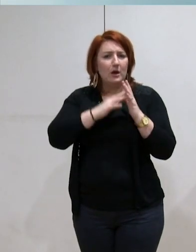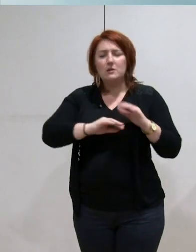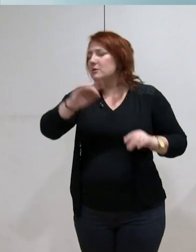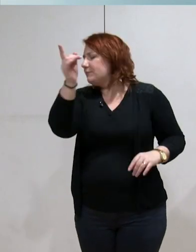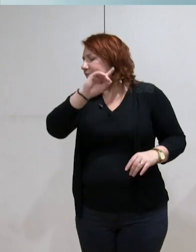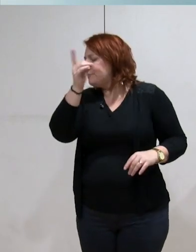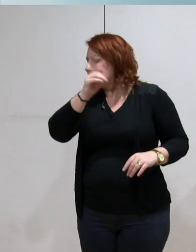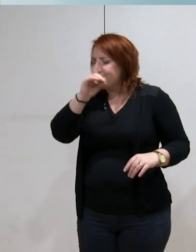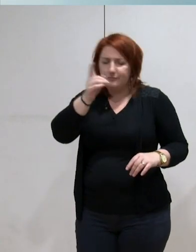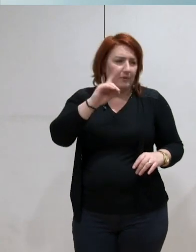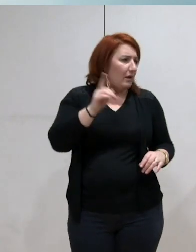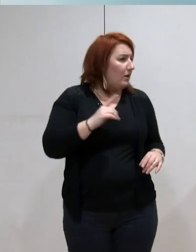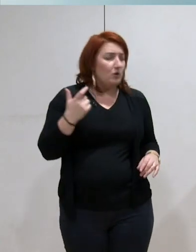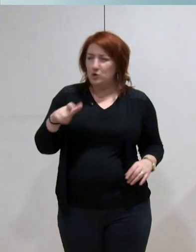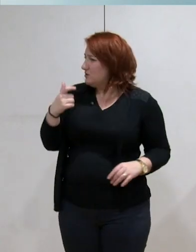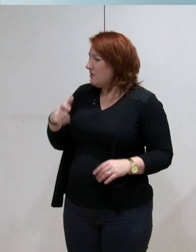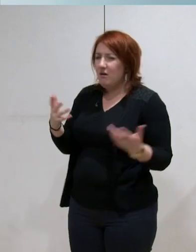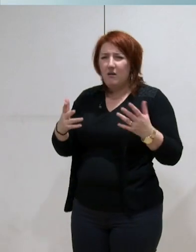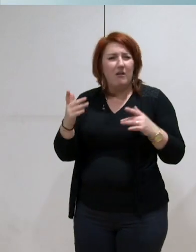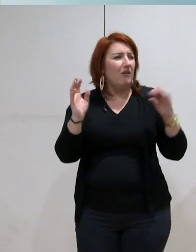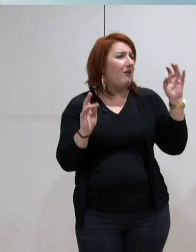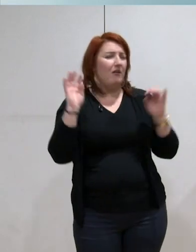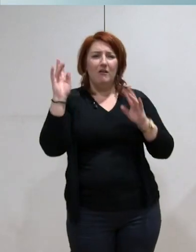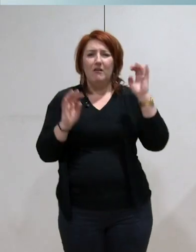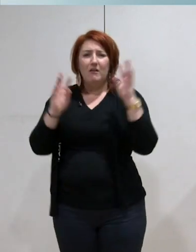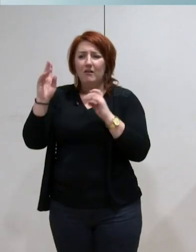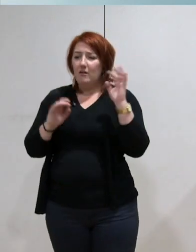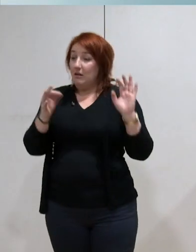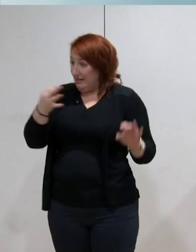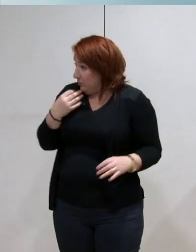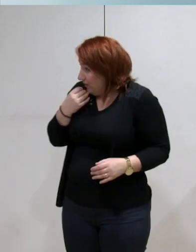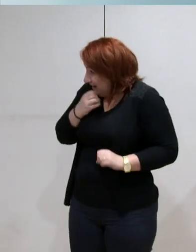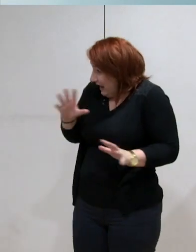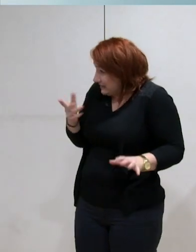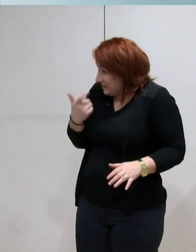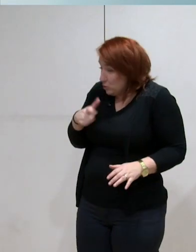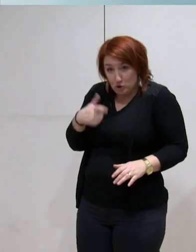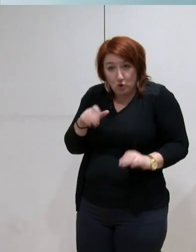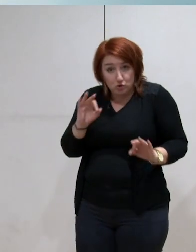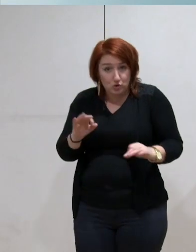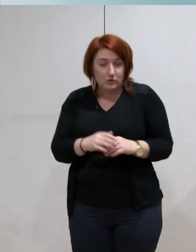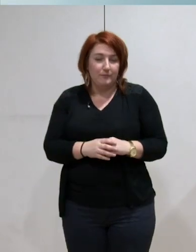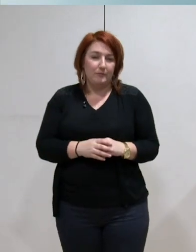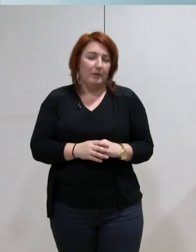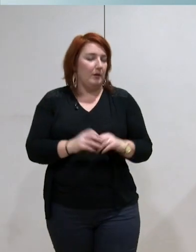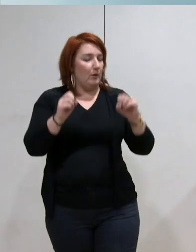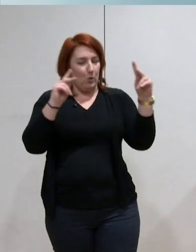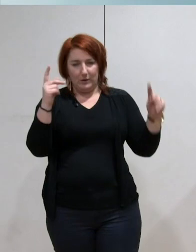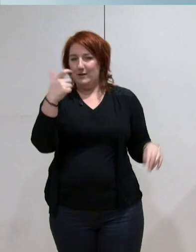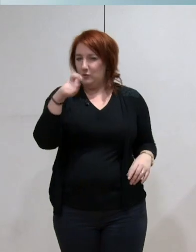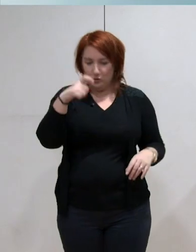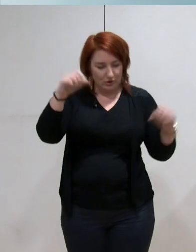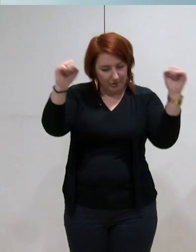200 c'est 200 c'est ça non mais dites-moi c'est bien 200 très bien on entend bien 200